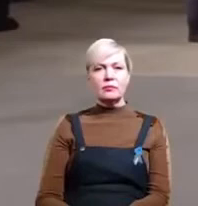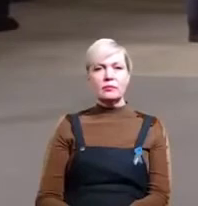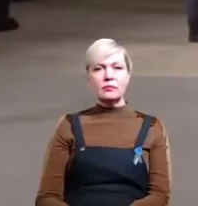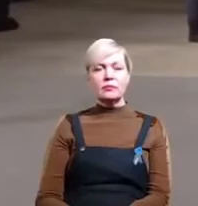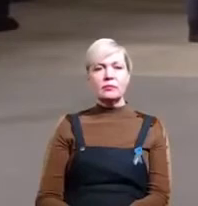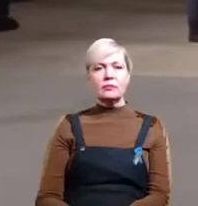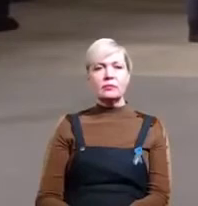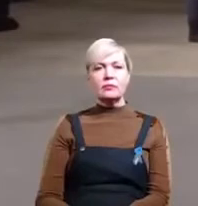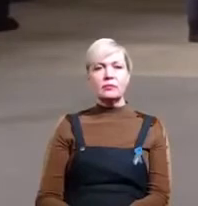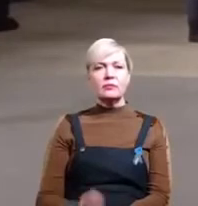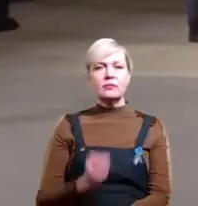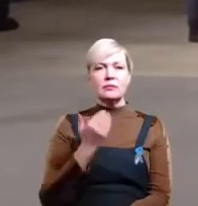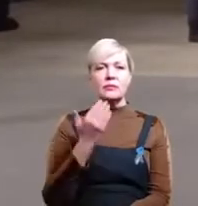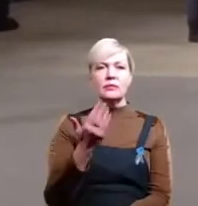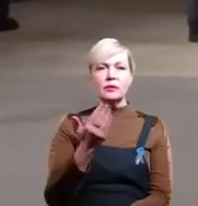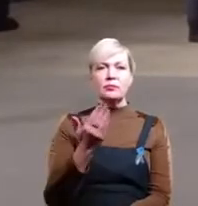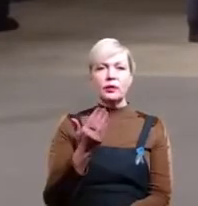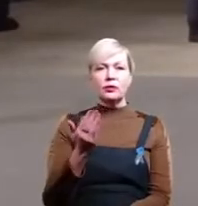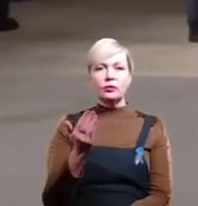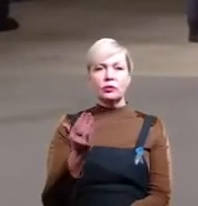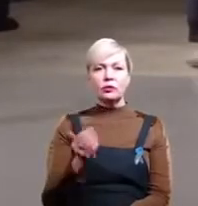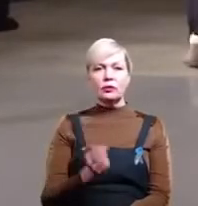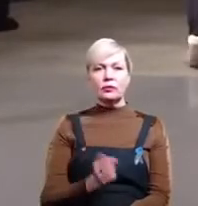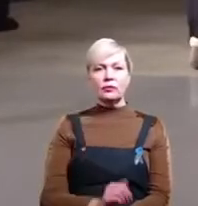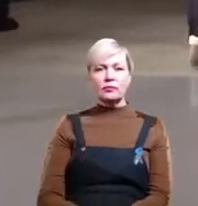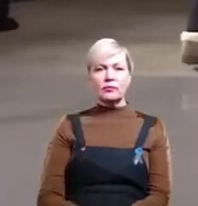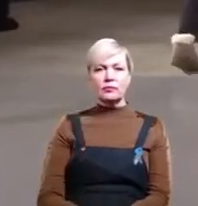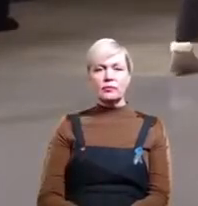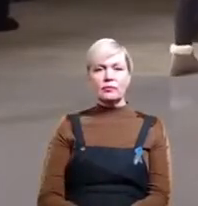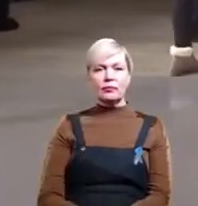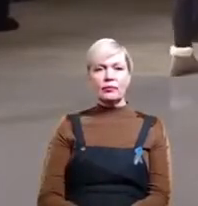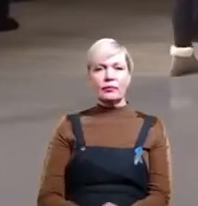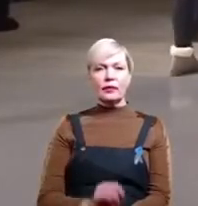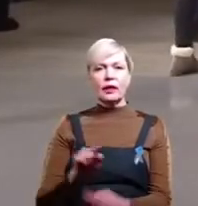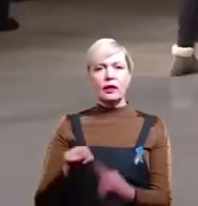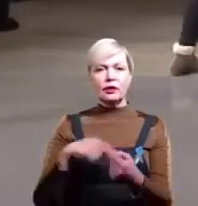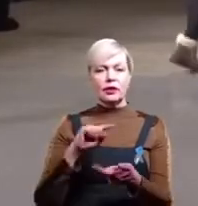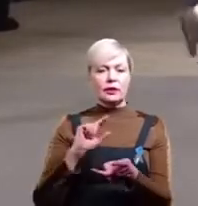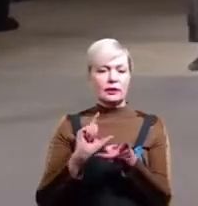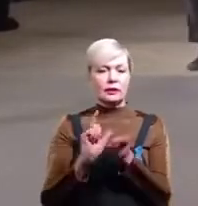Тебе нужно вообще бум сюда. Тебе через разворот.